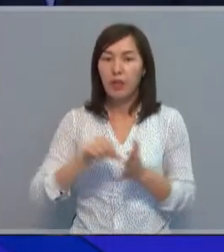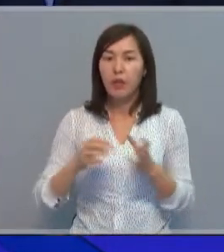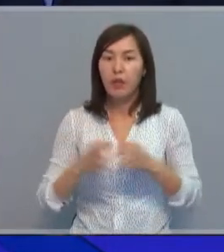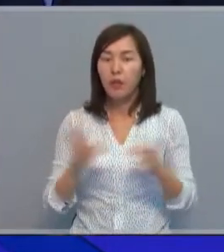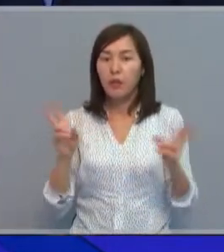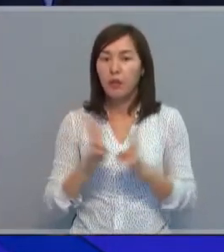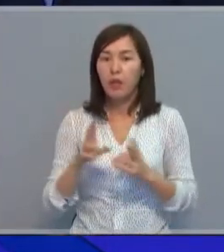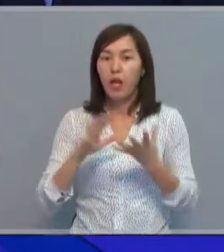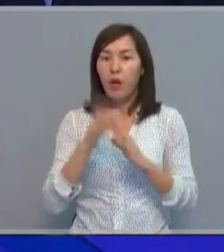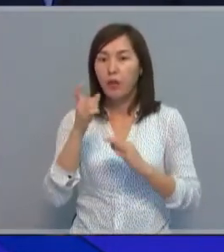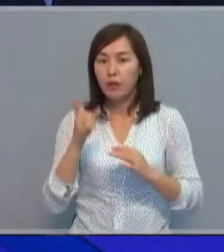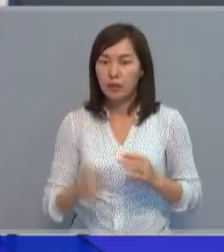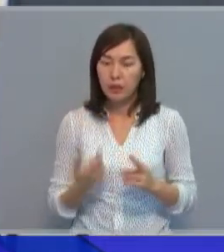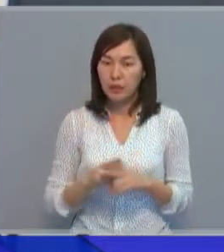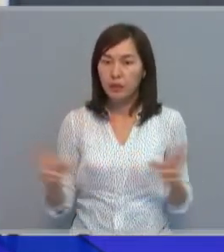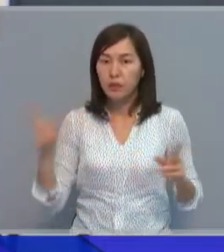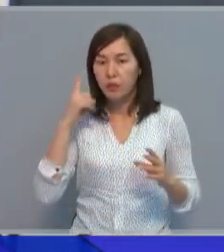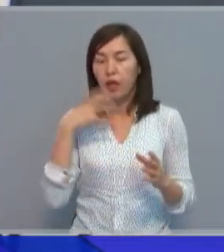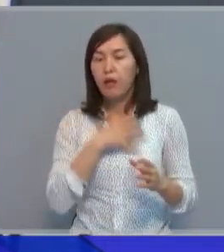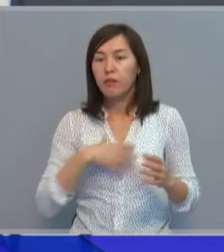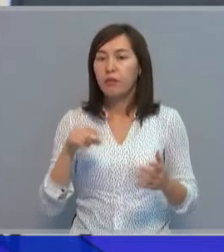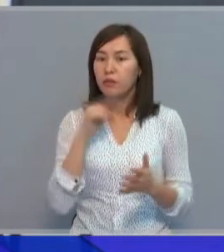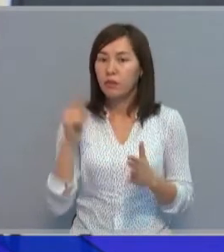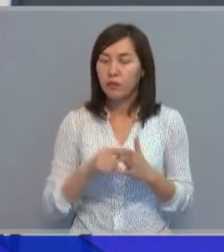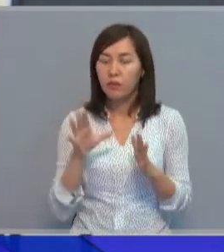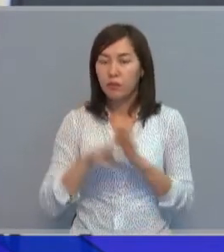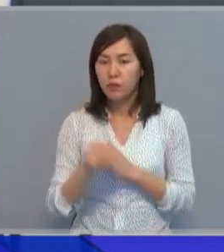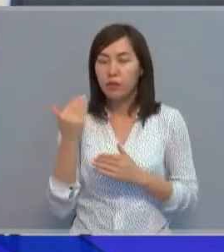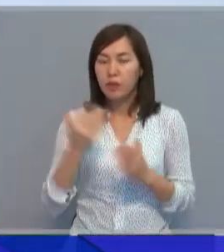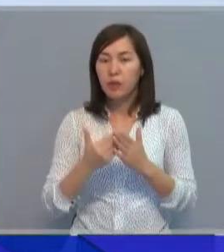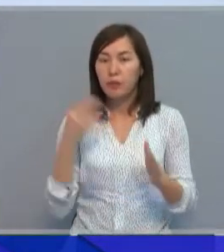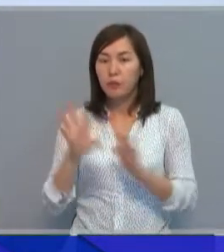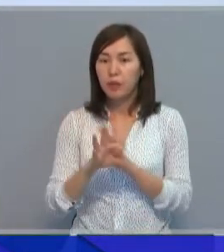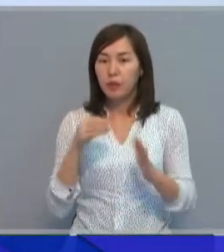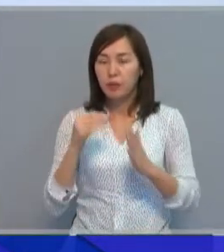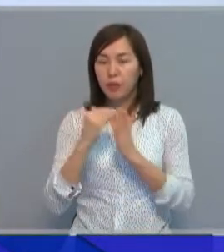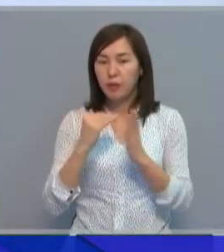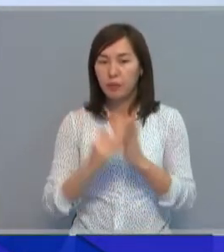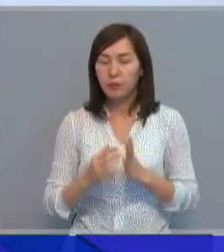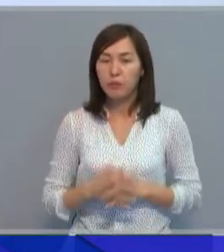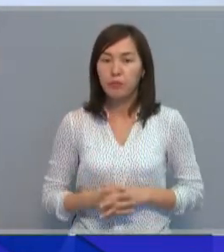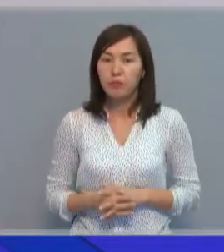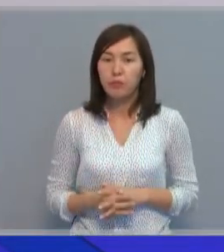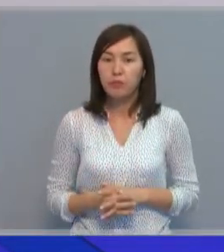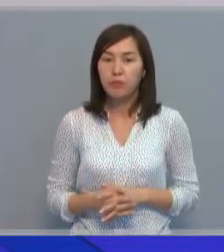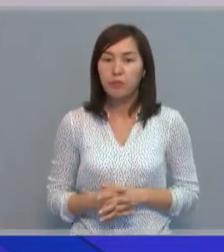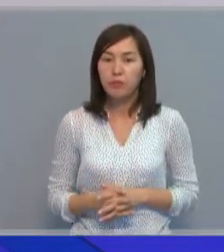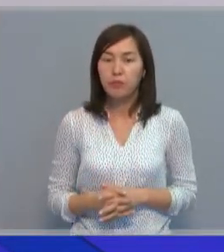партии встретились с фермерами города, выслушали волнующие их вопросы и включили их в предвыборную программу.